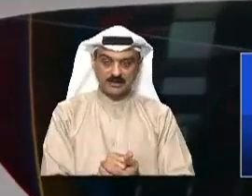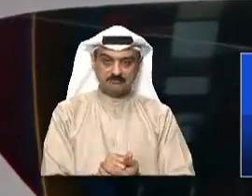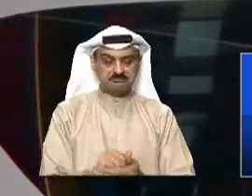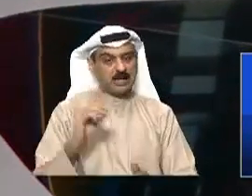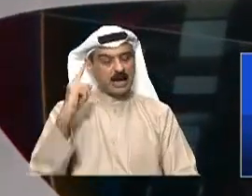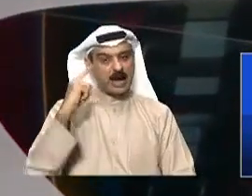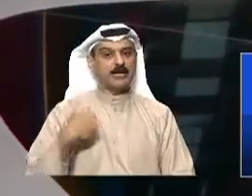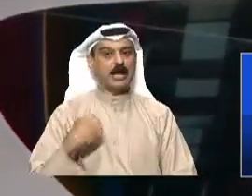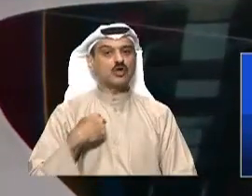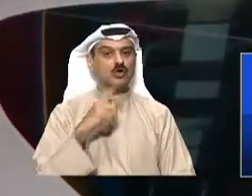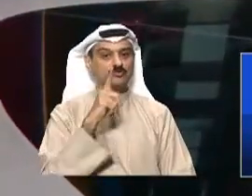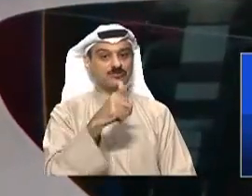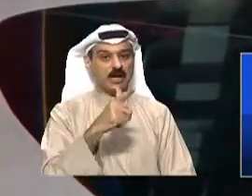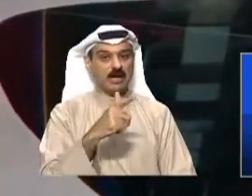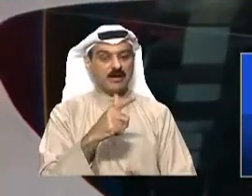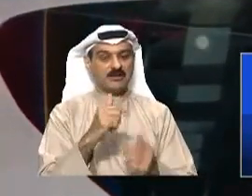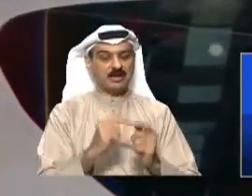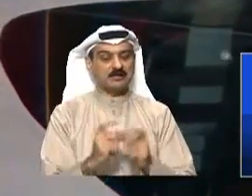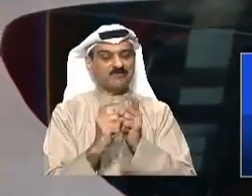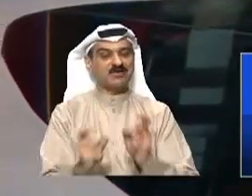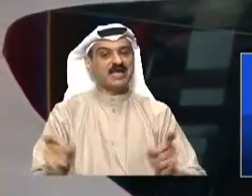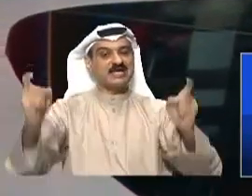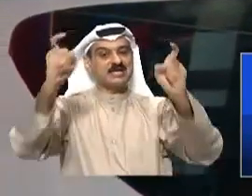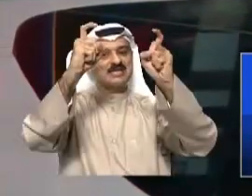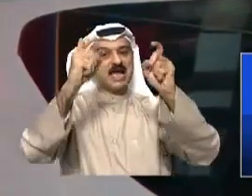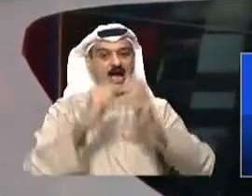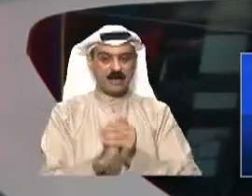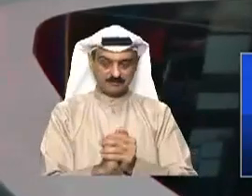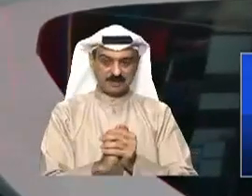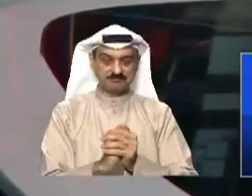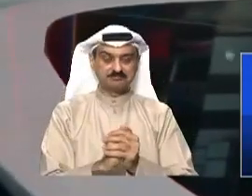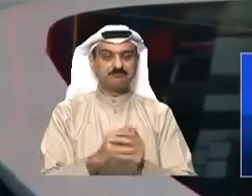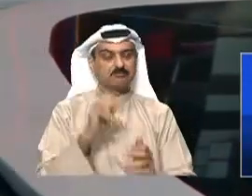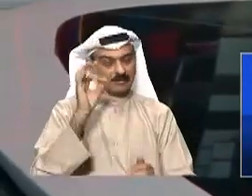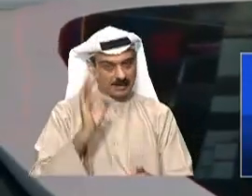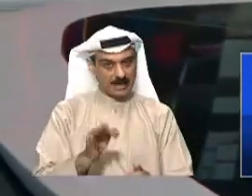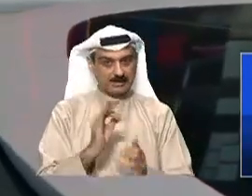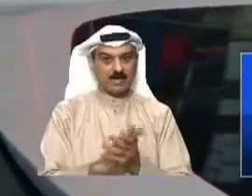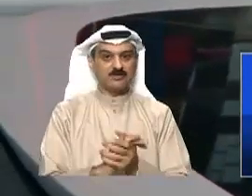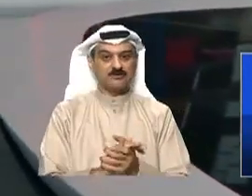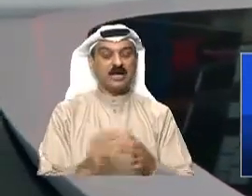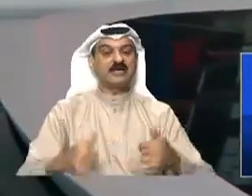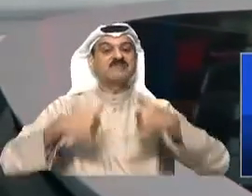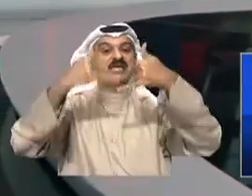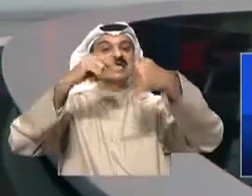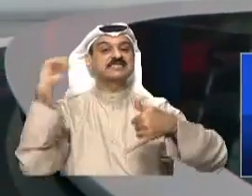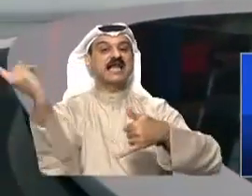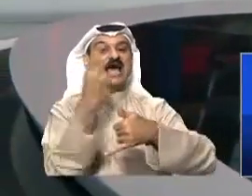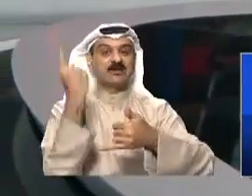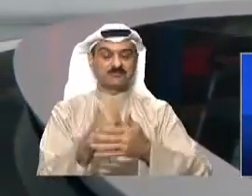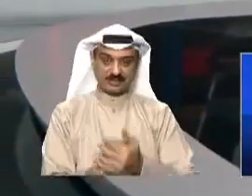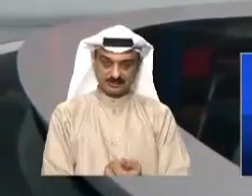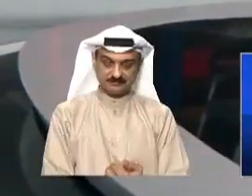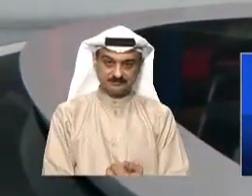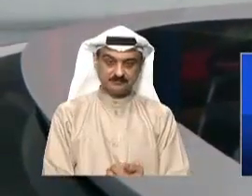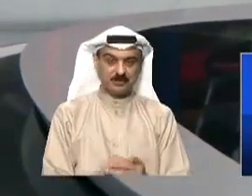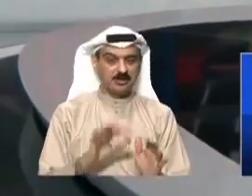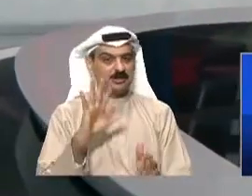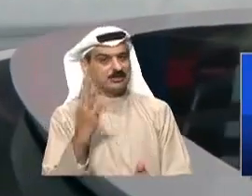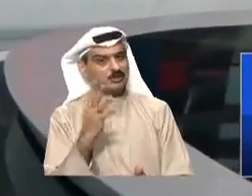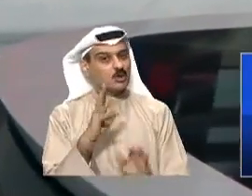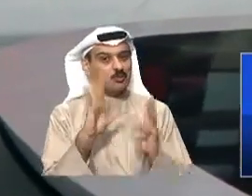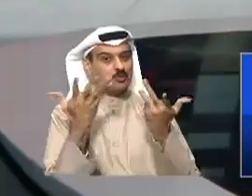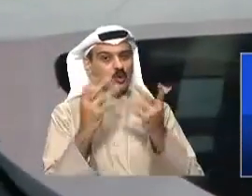أعتقد راح يكون قريب قاب قوسين أو أدنى من تحقيق بطولة كأس العالم الحديث. من هو؟ أنا أتوقع